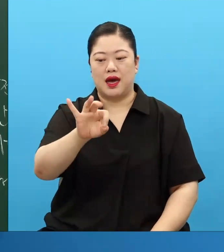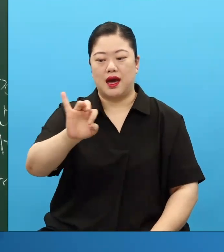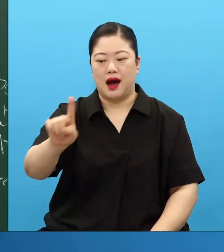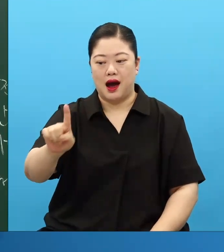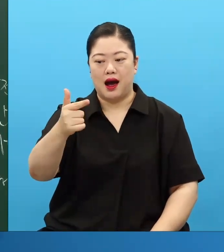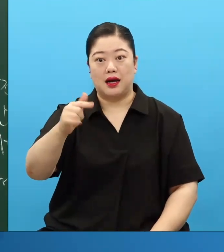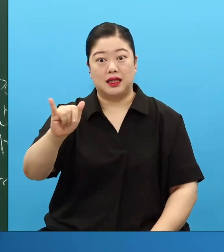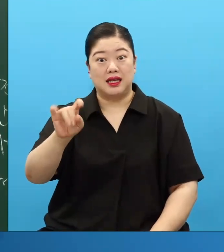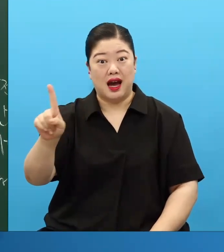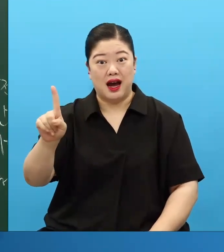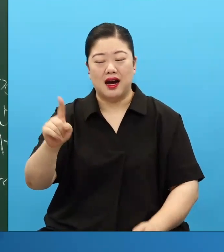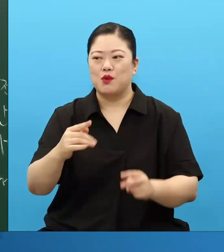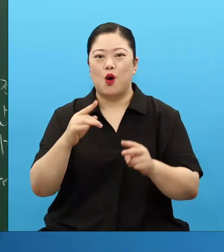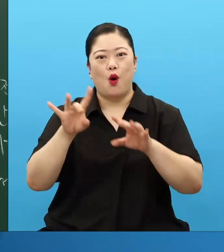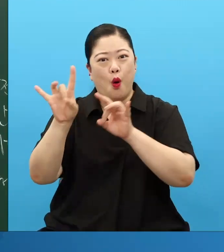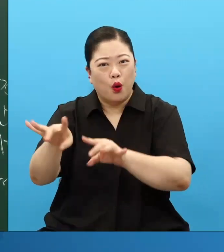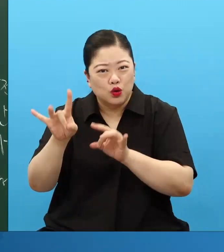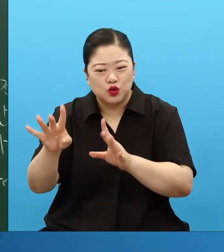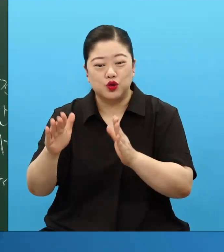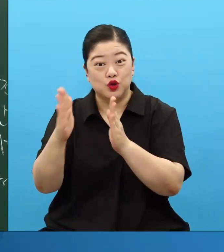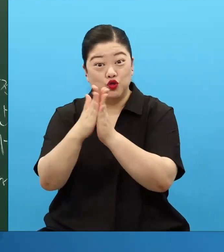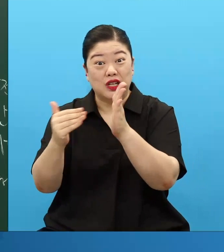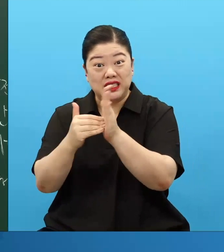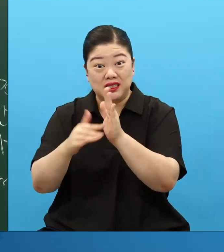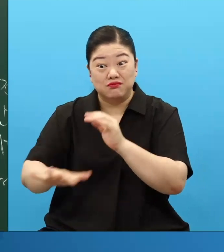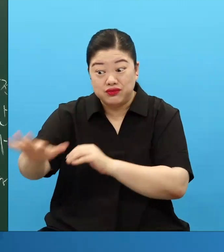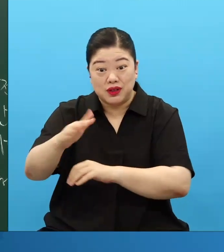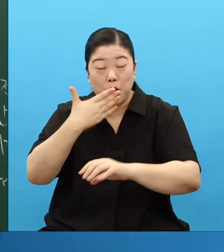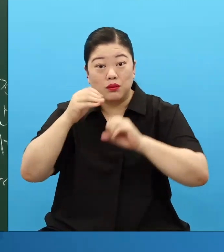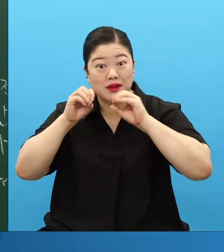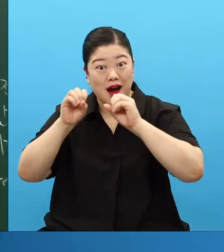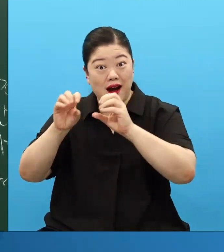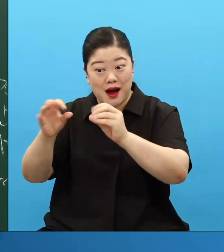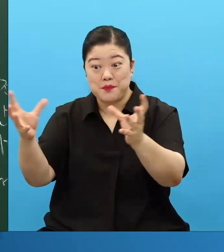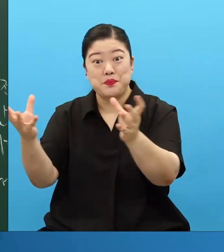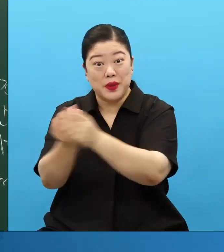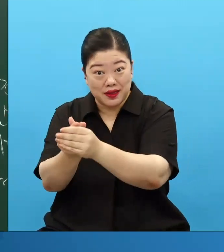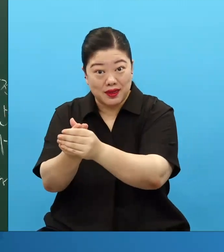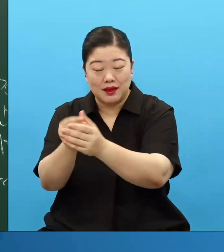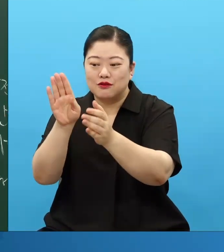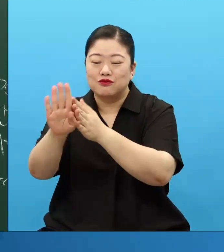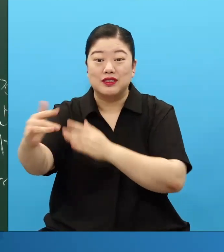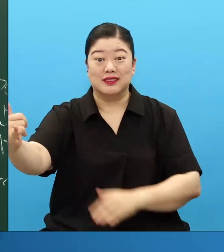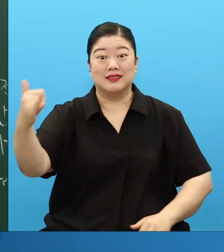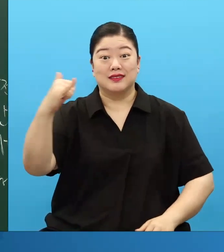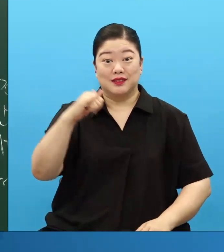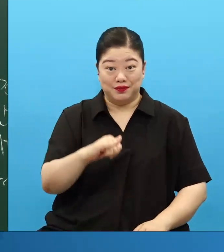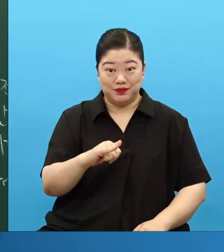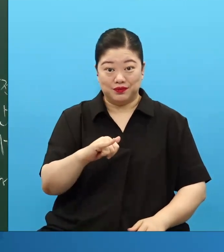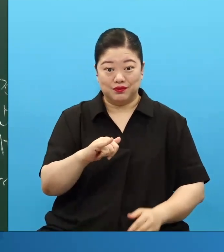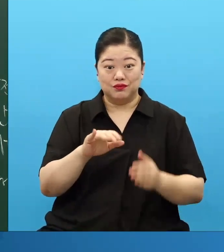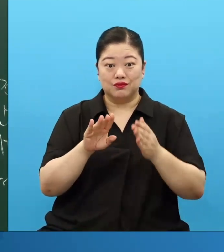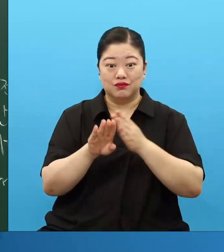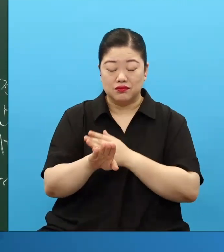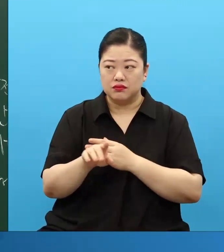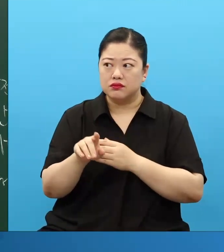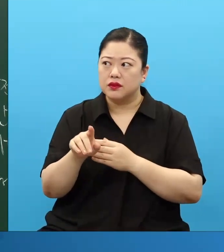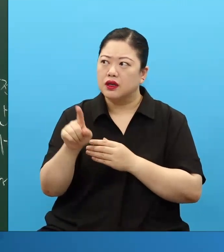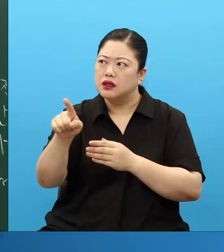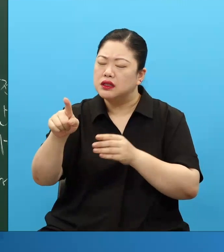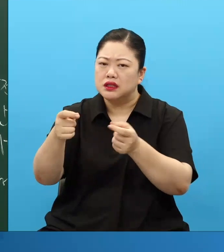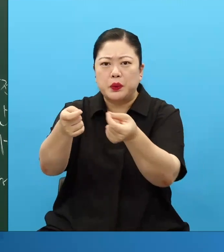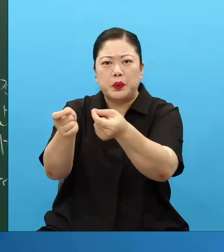깨닫게 되는 겁니다. 정인. Looking at your business, looking at the work that you do, unbelievers see that and they realize that's what it means to be a witness. 렘넌트에게 얘기해 주세요.